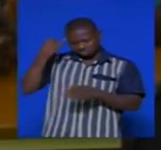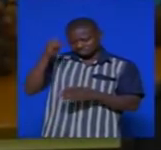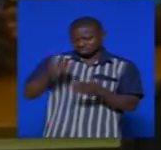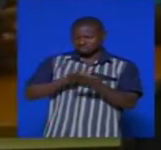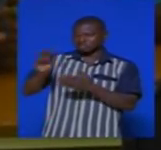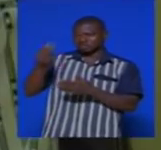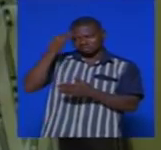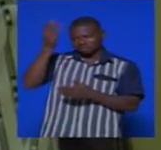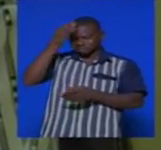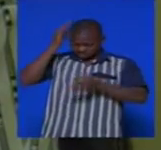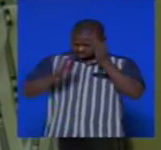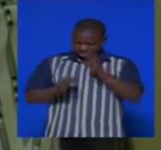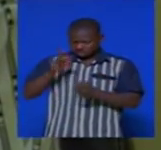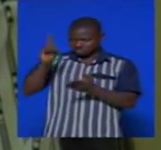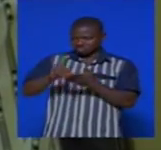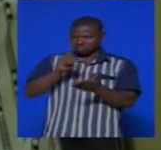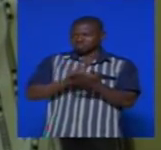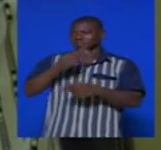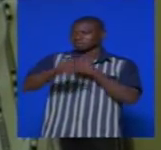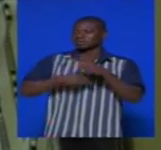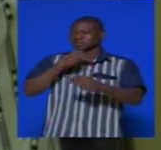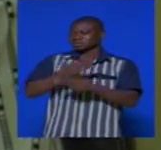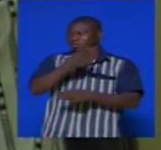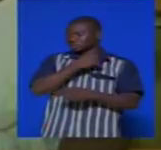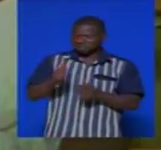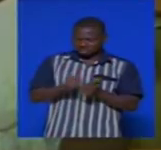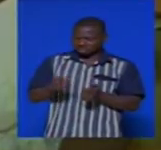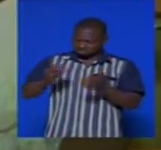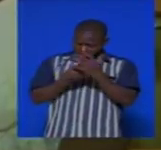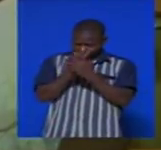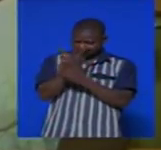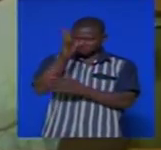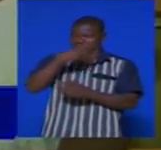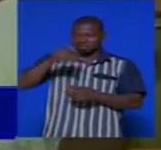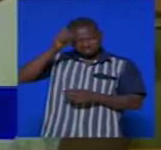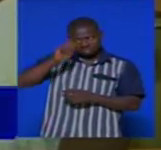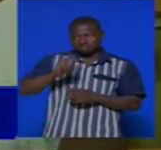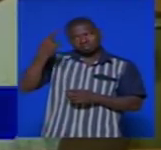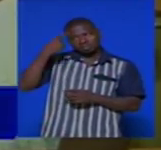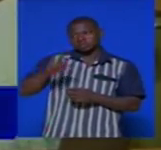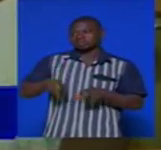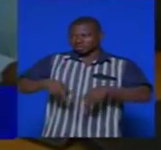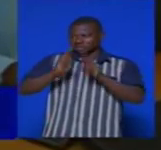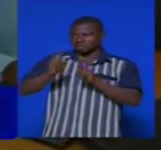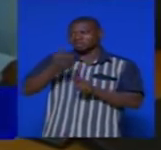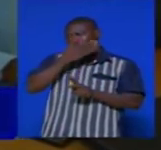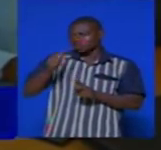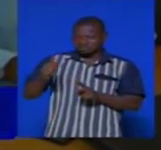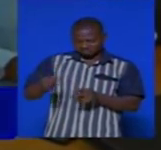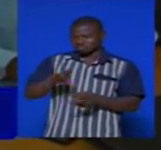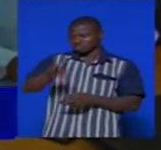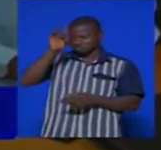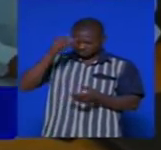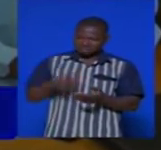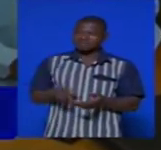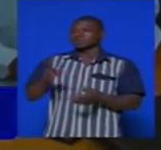et de la Promotion civique. L'objectif est de permettre aux citoyens de mieux trouver leur compte dans les activités communautaires.